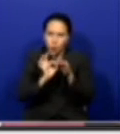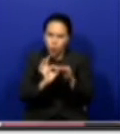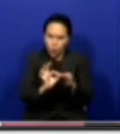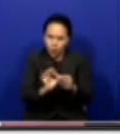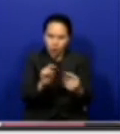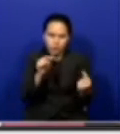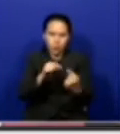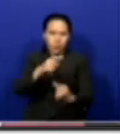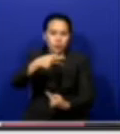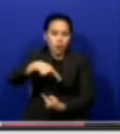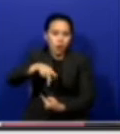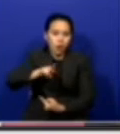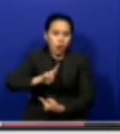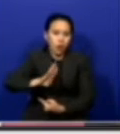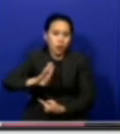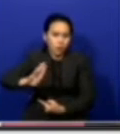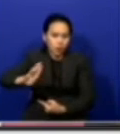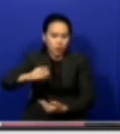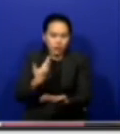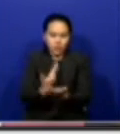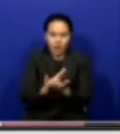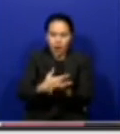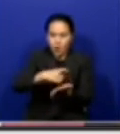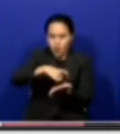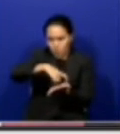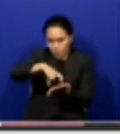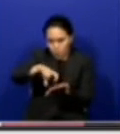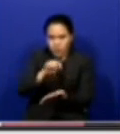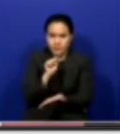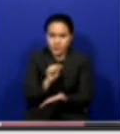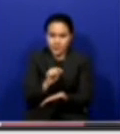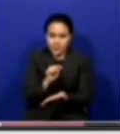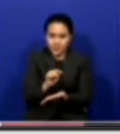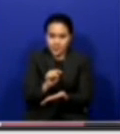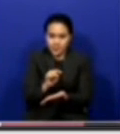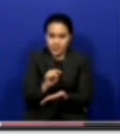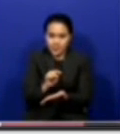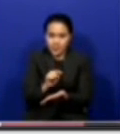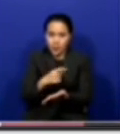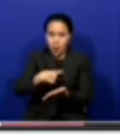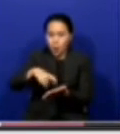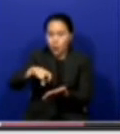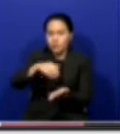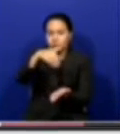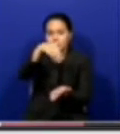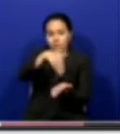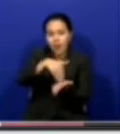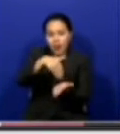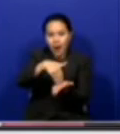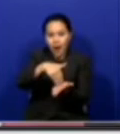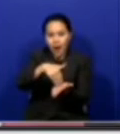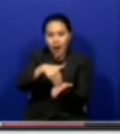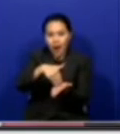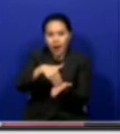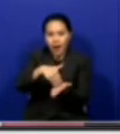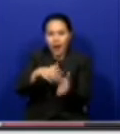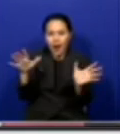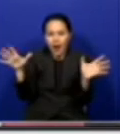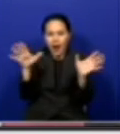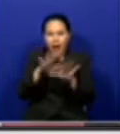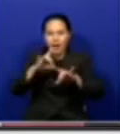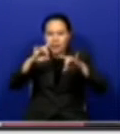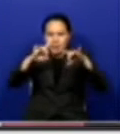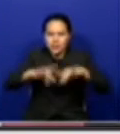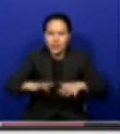ญญัติการโอนเงินงบประมาณดังกล่าวไปตั้งไว้เป็นงบกลางจะมีความสุ่มเสี่ยงต่